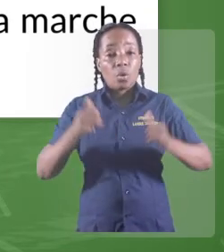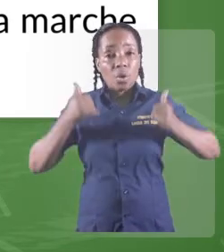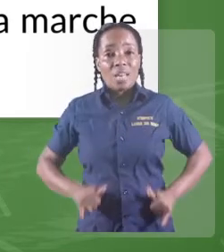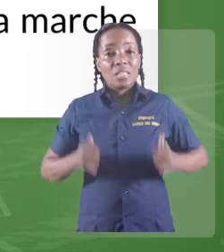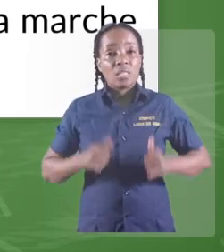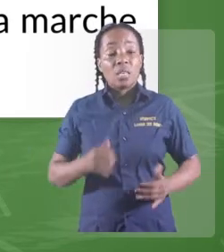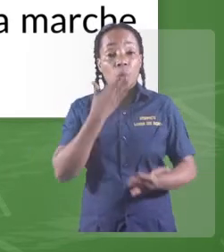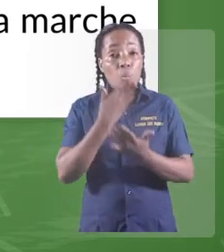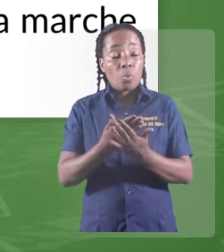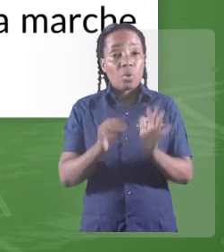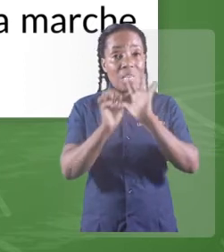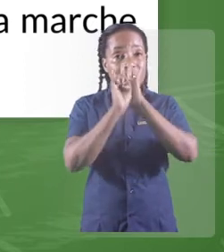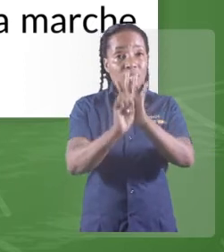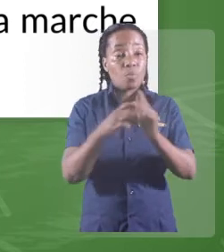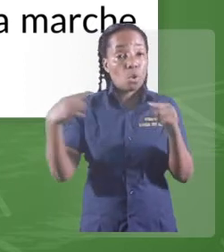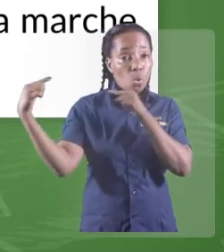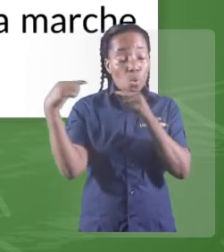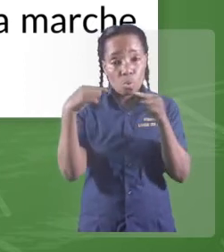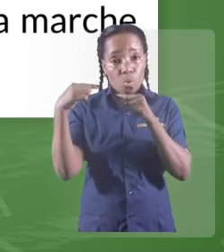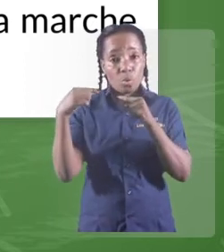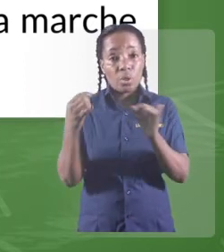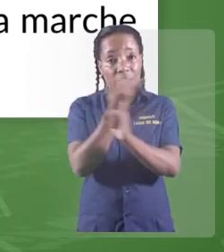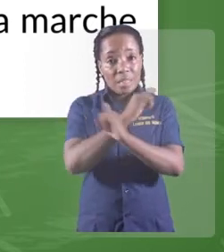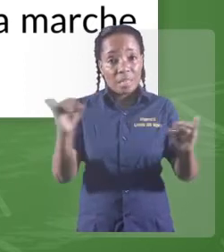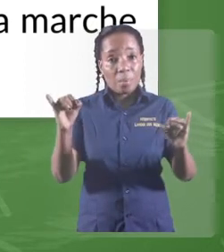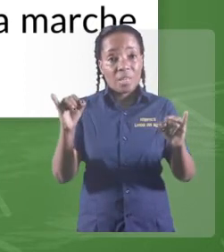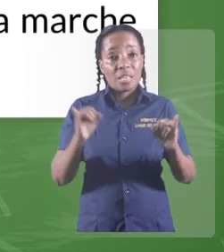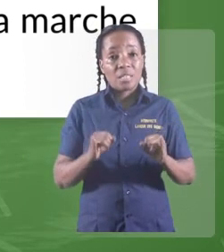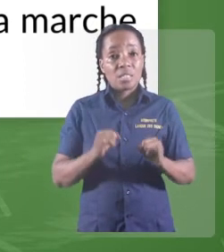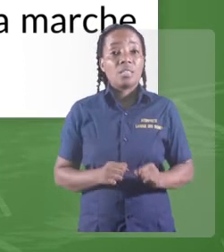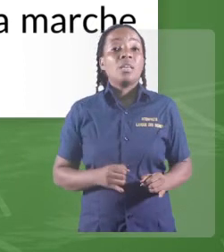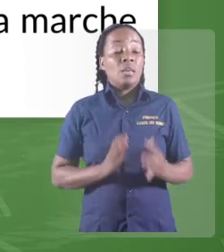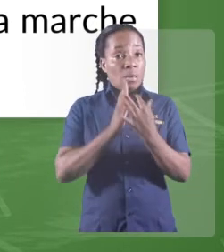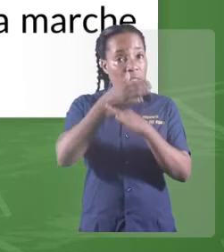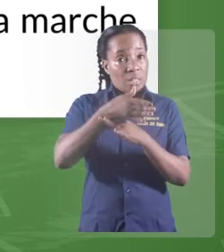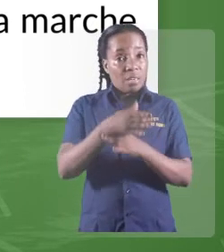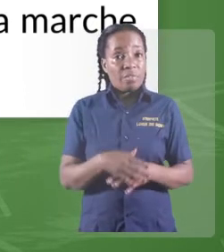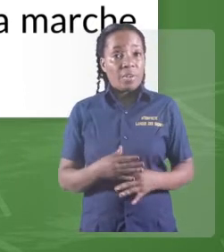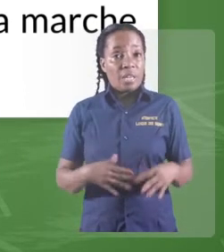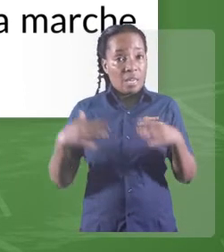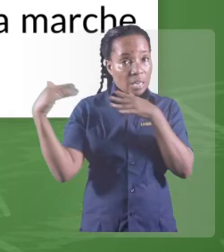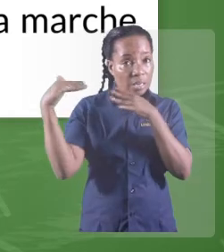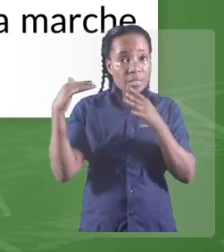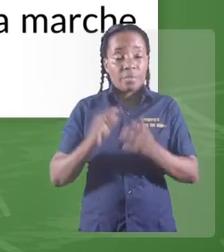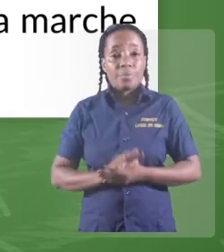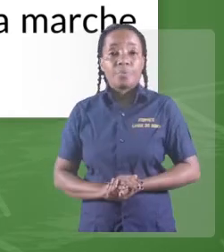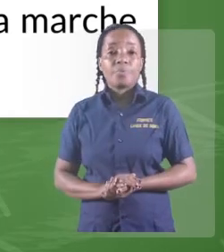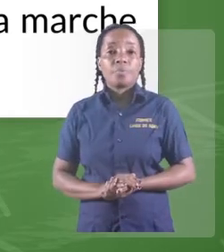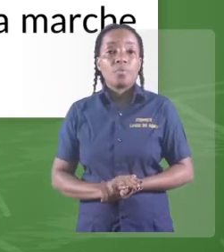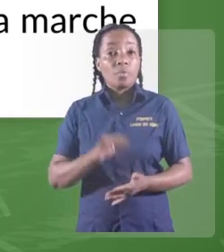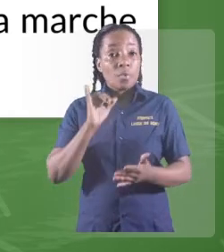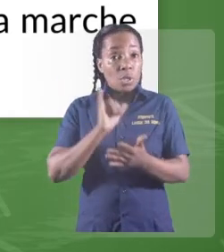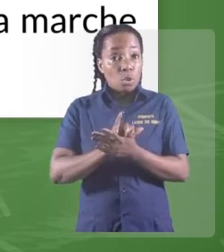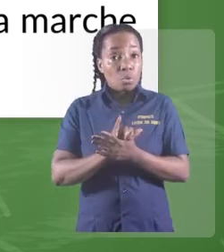typiques de la lutte d'indépendance armée. Ce pays, qui constituait